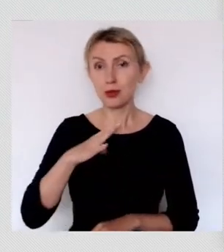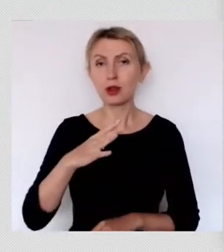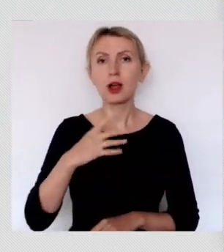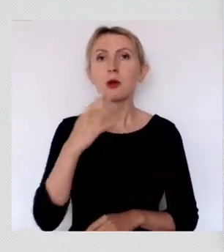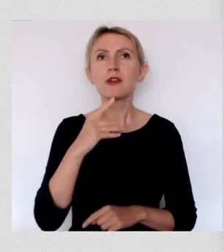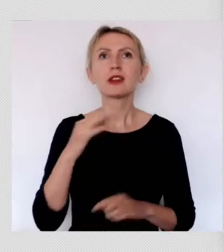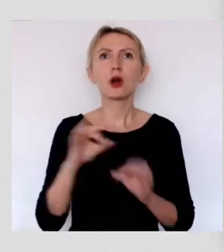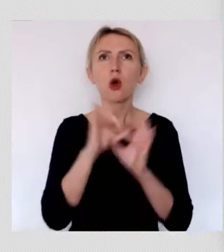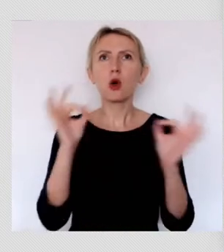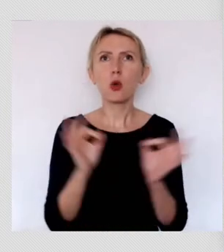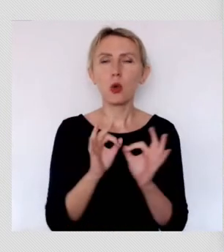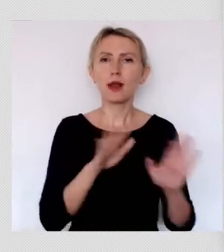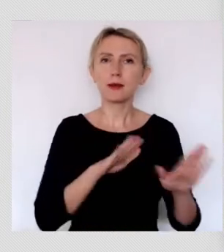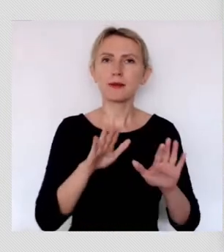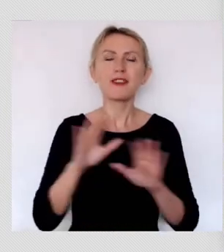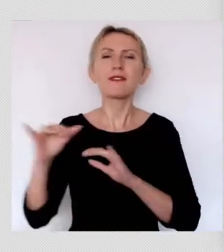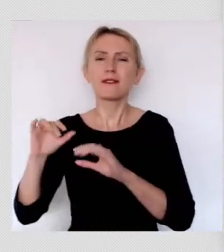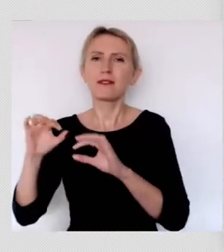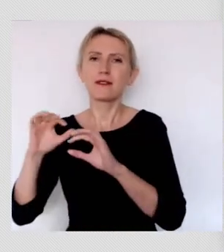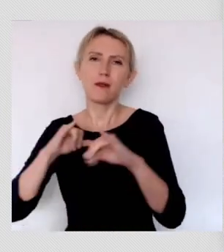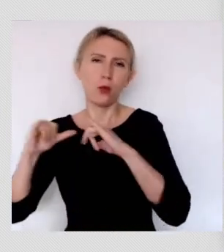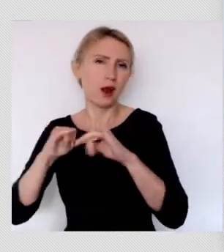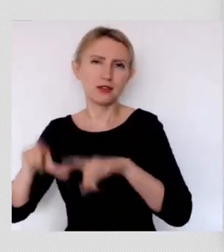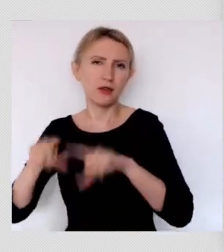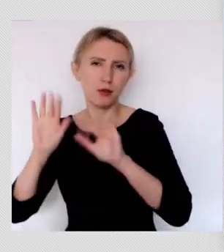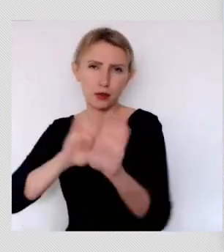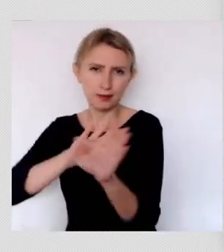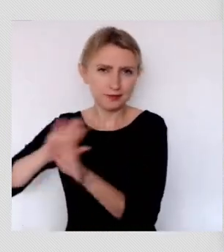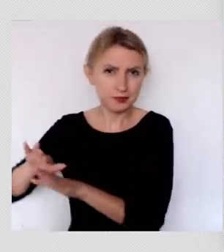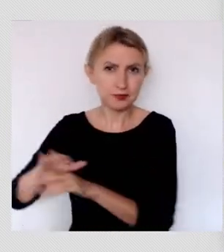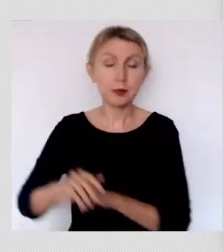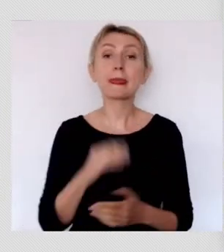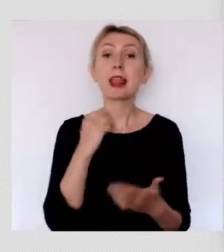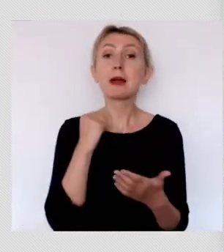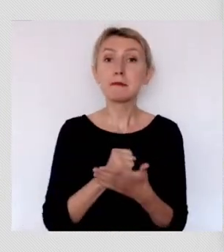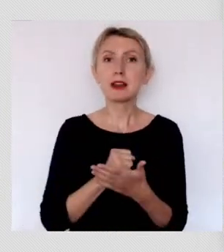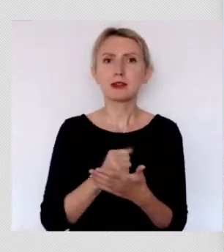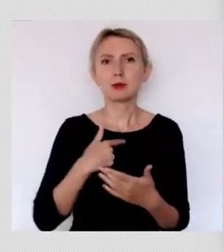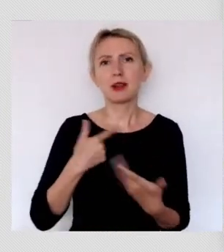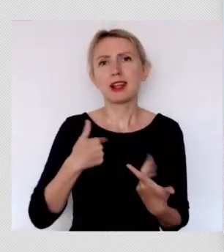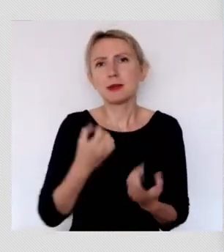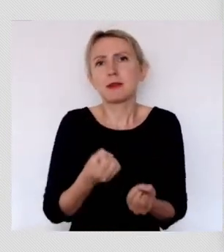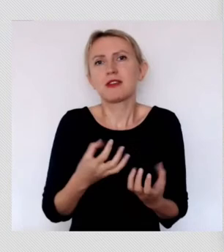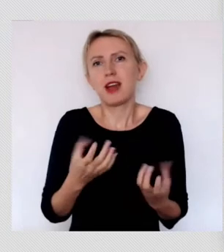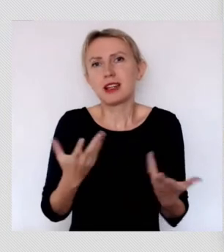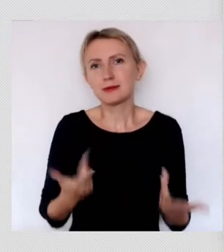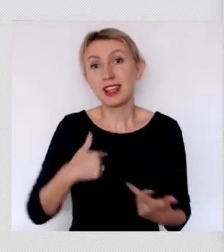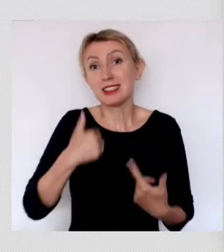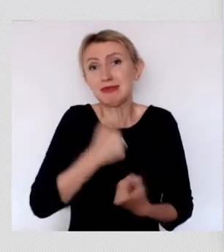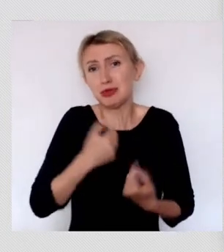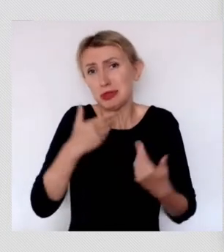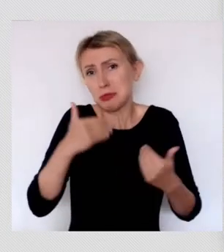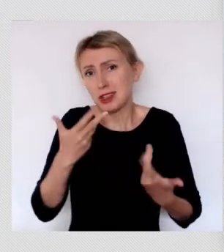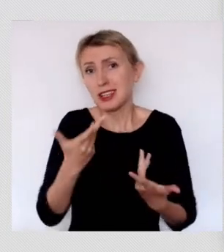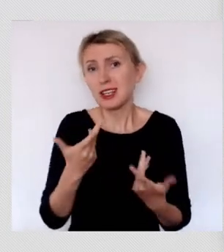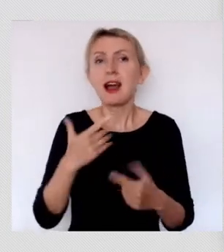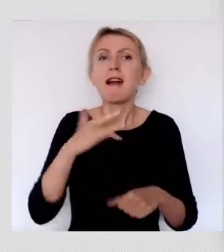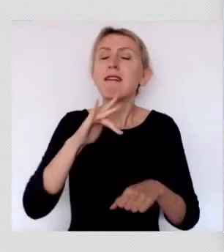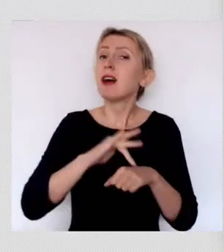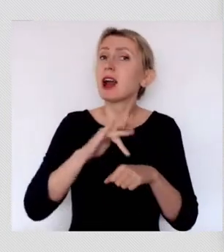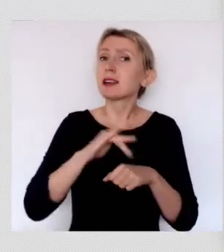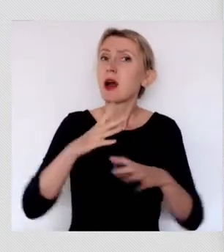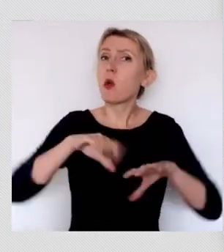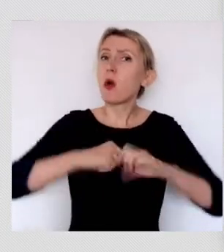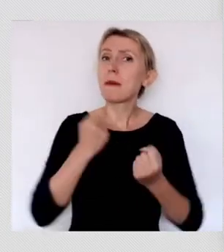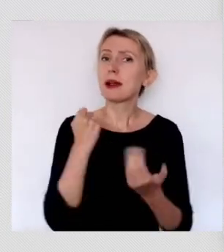nie chcę mówić. Natomiast ja bym chciał zwrócić takie rzeczy również prawne, niestety jestem prawnikiem i to jest może smutne w tym wszystkim. Jakie są konsekwencje naruszenia